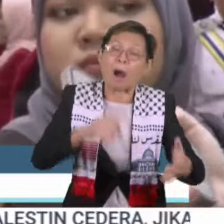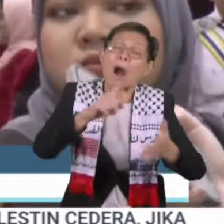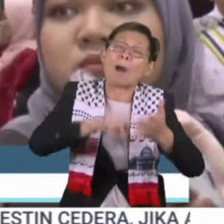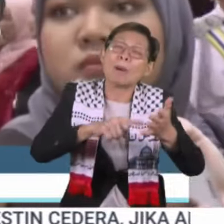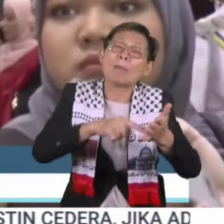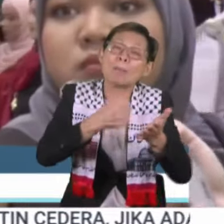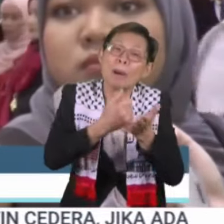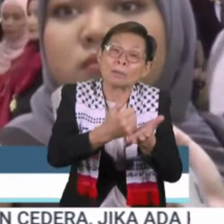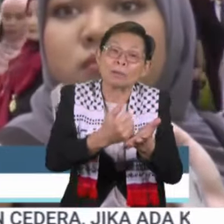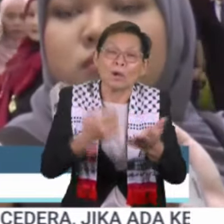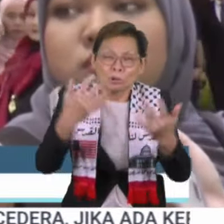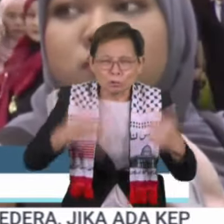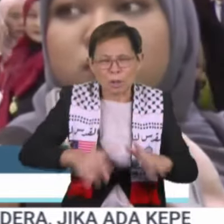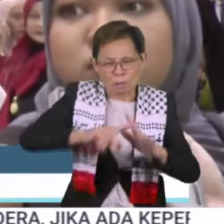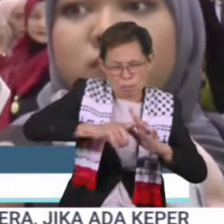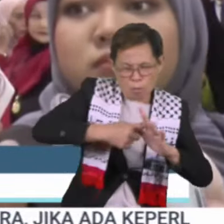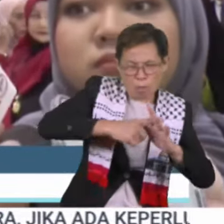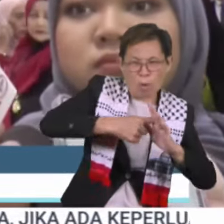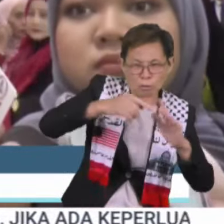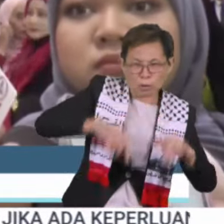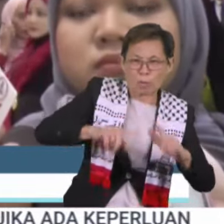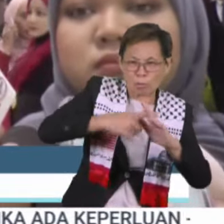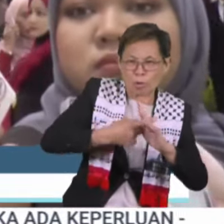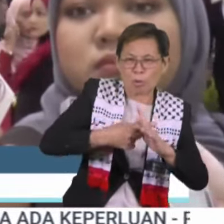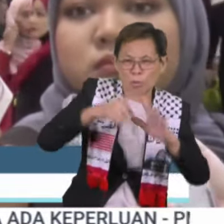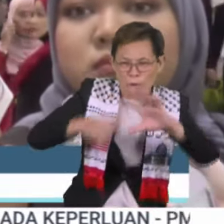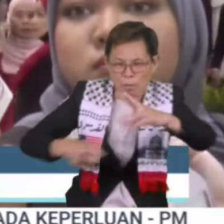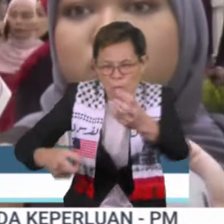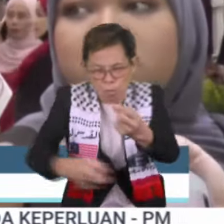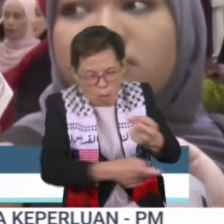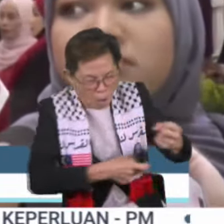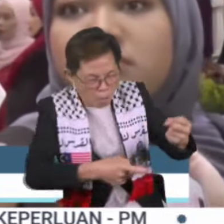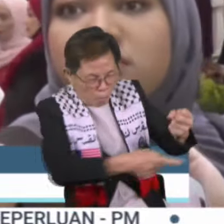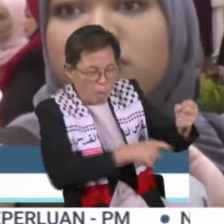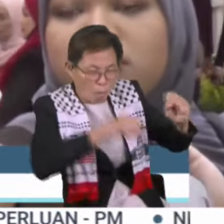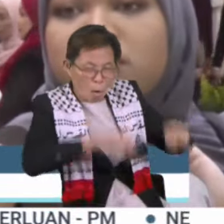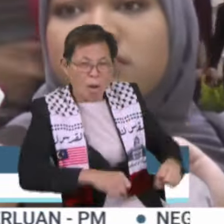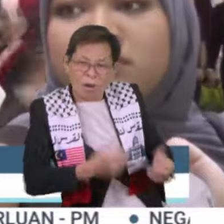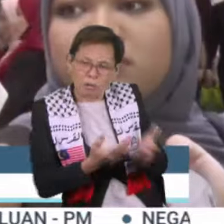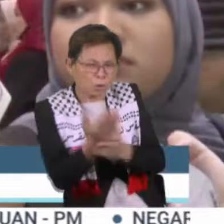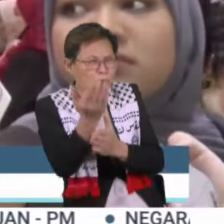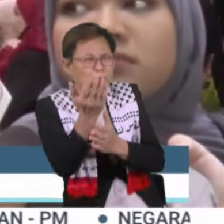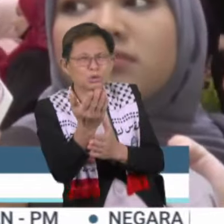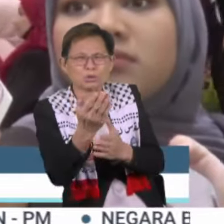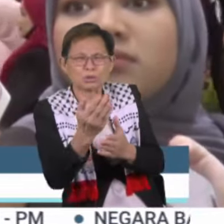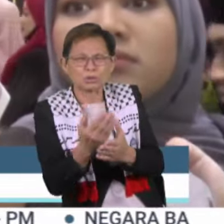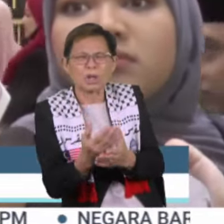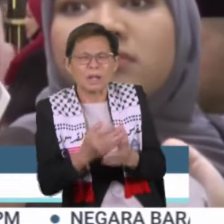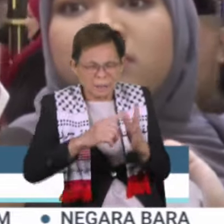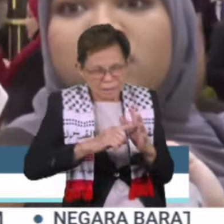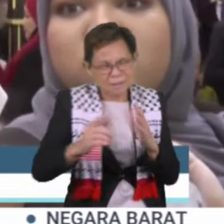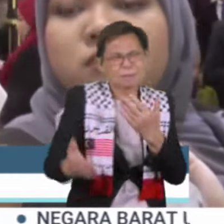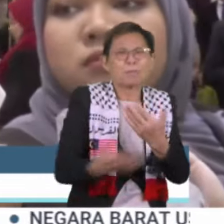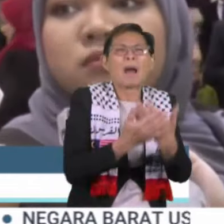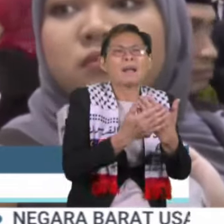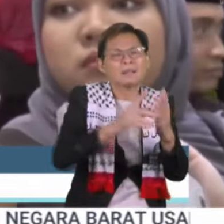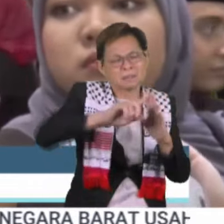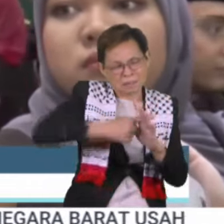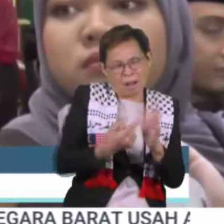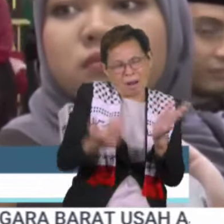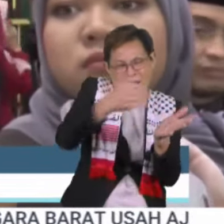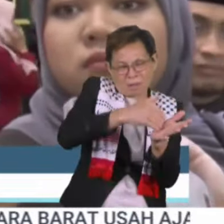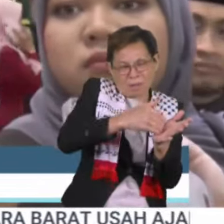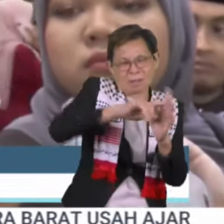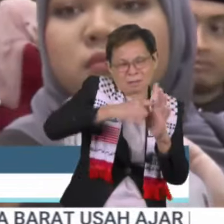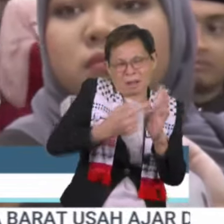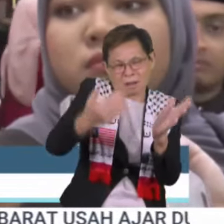Sebab tu hari ni bila mereka dah mula boleh menuai, jadi mereka ni bukan boleh terus suai. Jadi dia nak kena start balik semula. Jadi